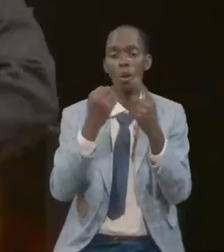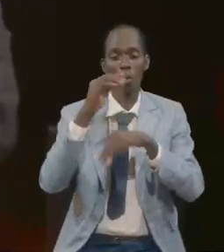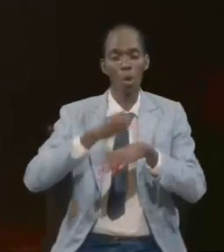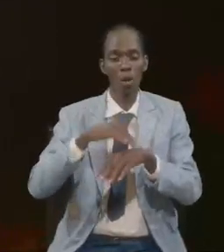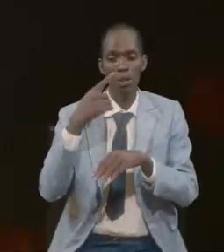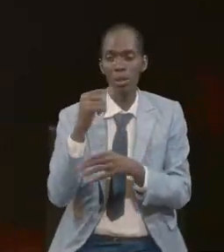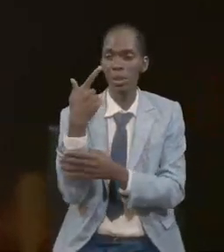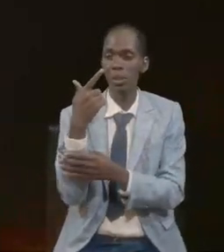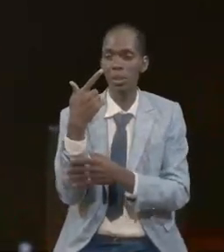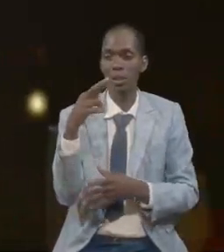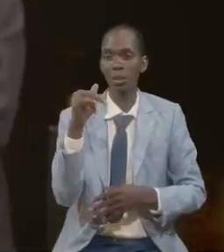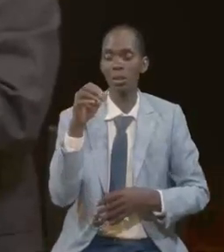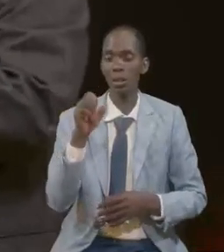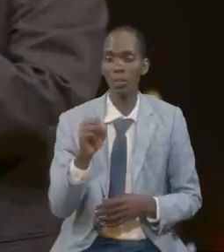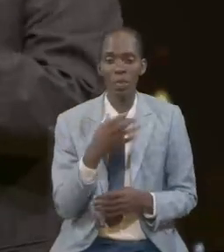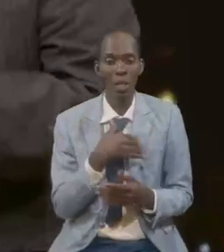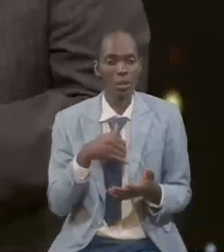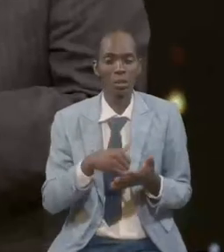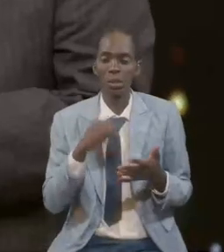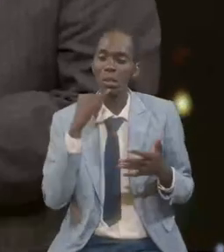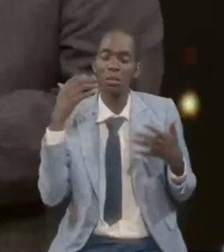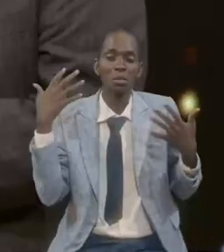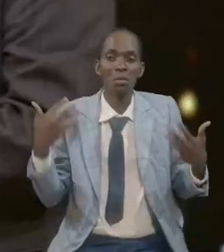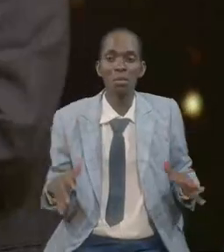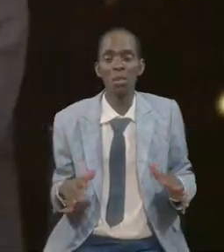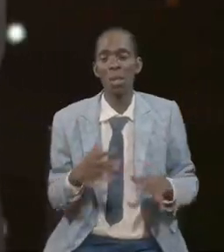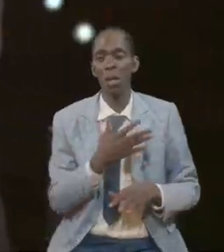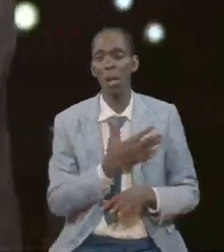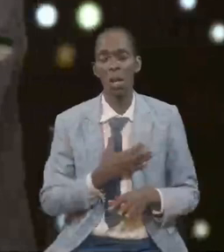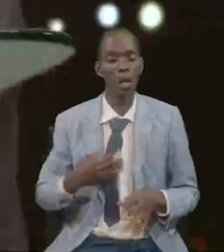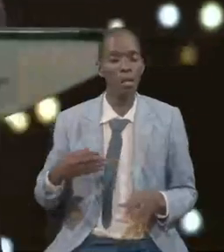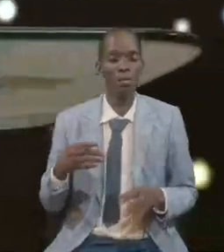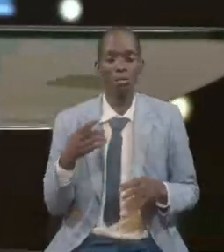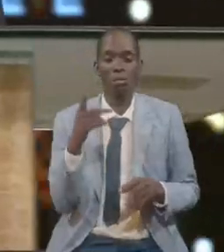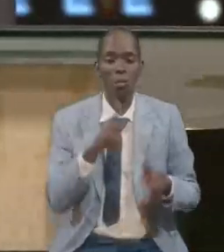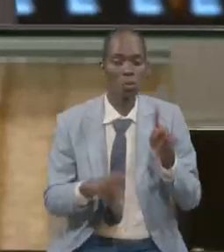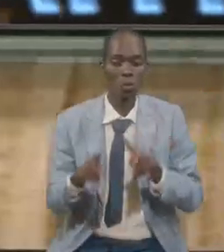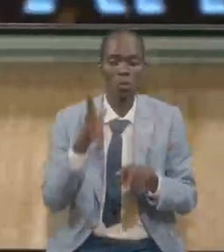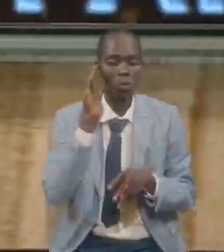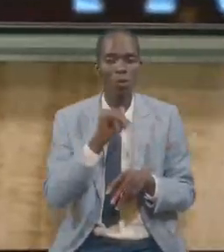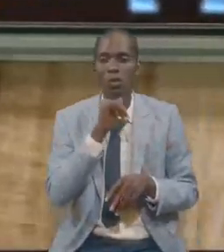plus. Et le lieu qu'elle occupait ne la reconnaît plus.